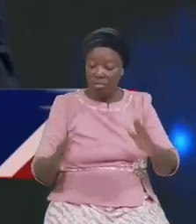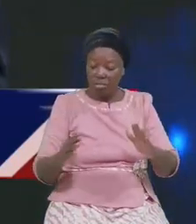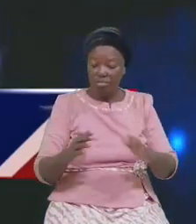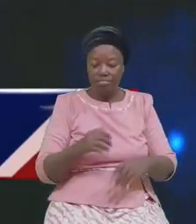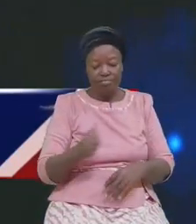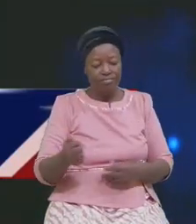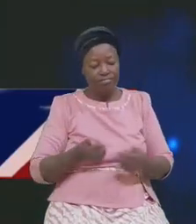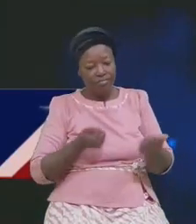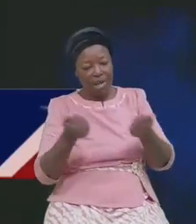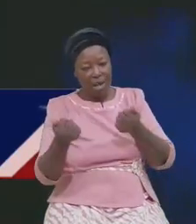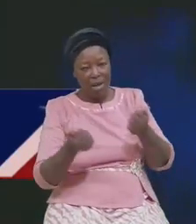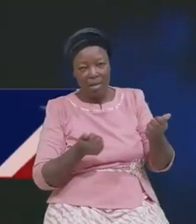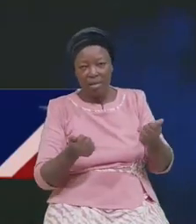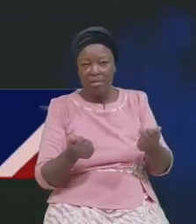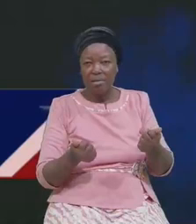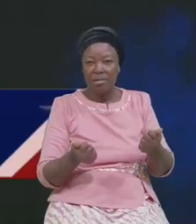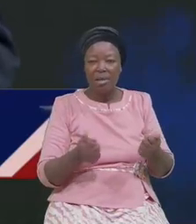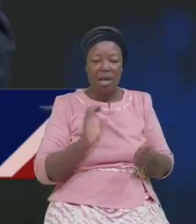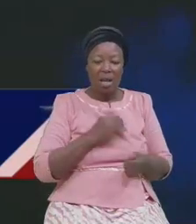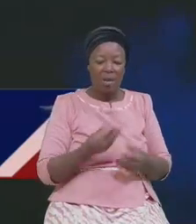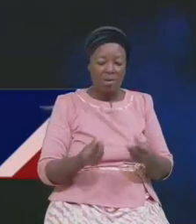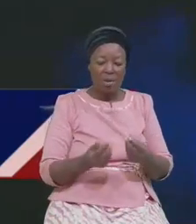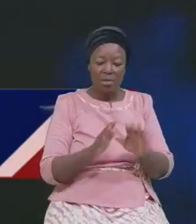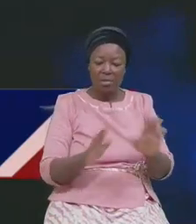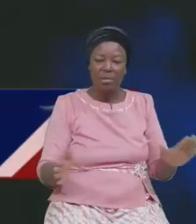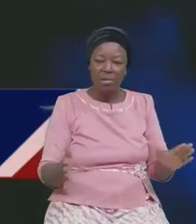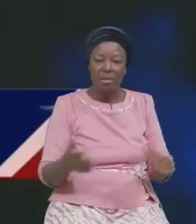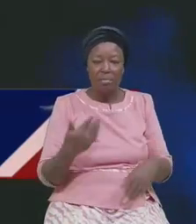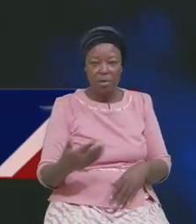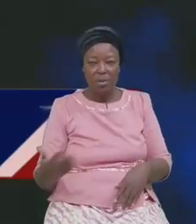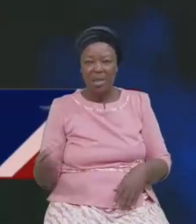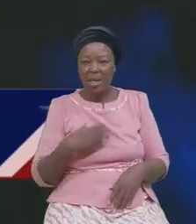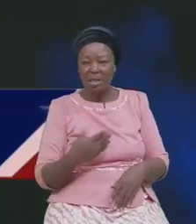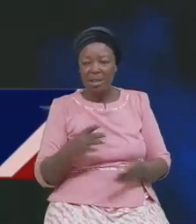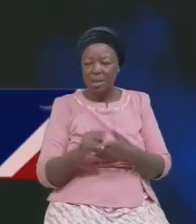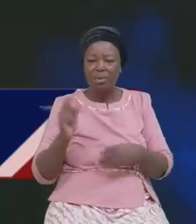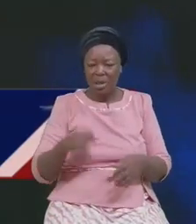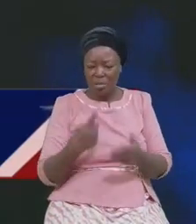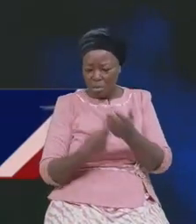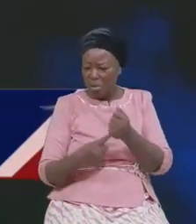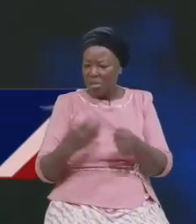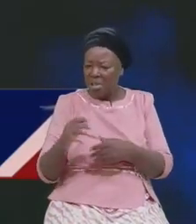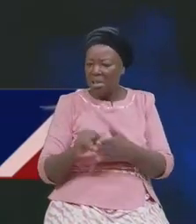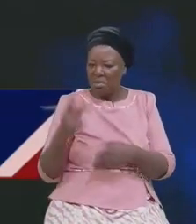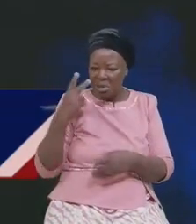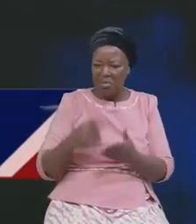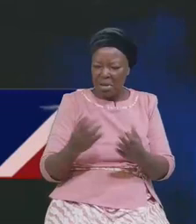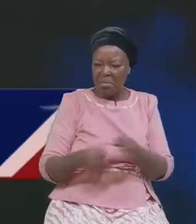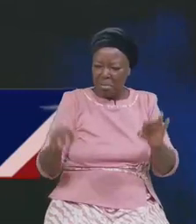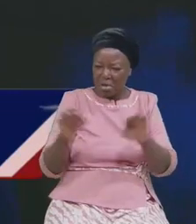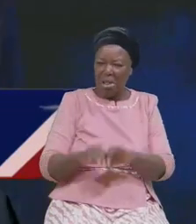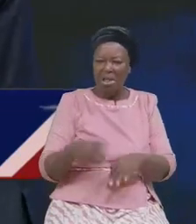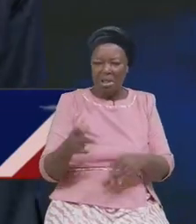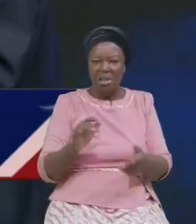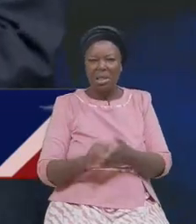Les choses visibles sont vraiment nos voitures, nos terres, les choses qui sont tangibles, les choses qui sont touchables,